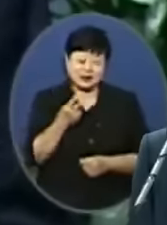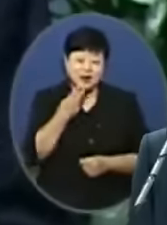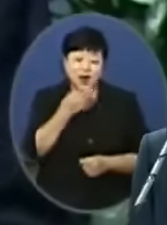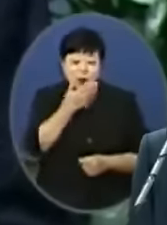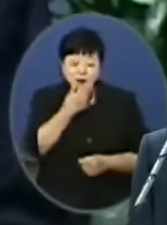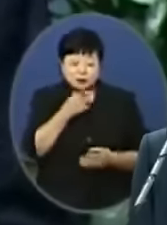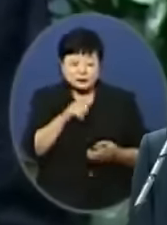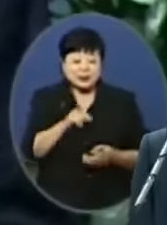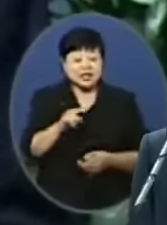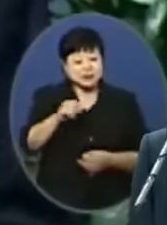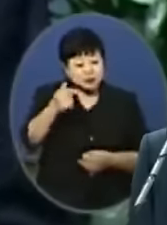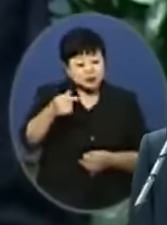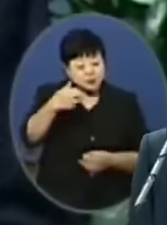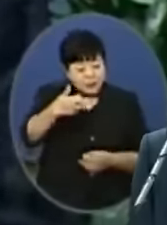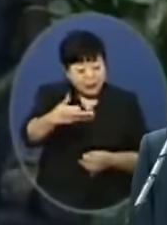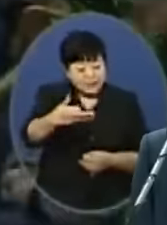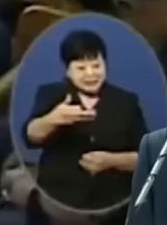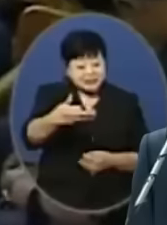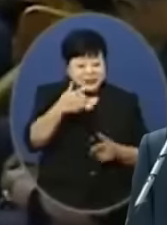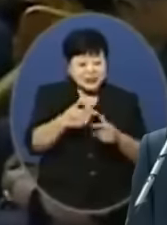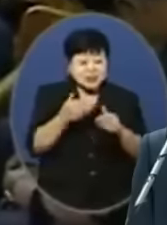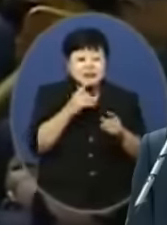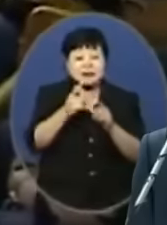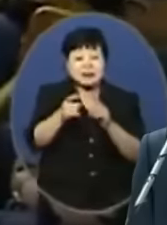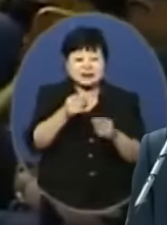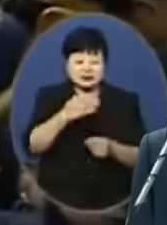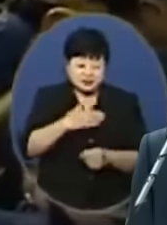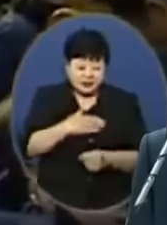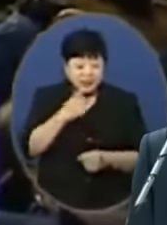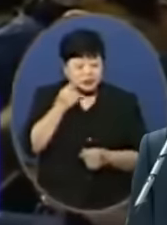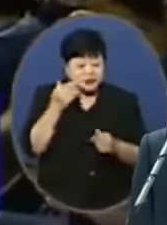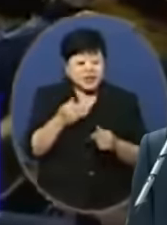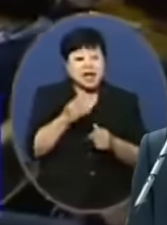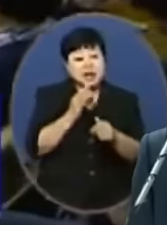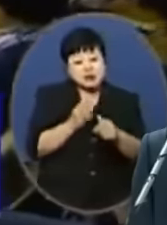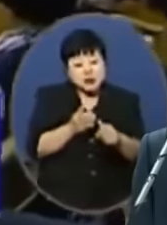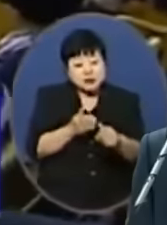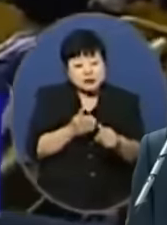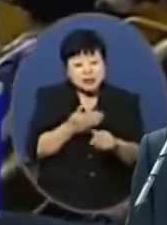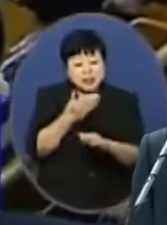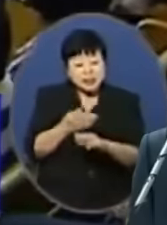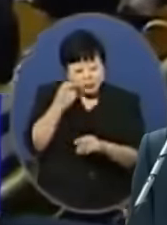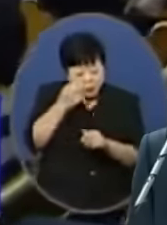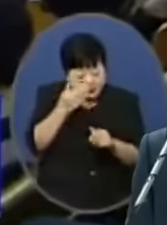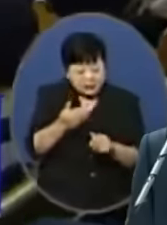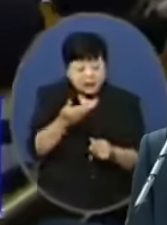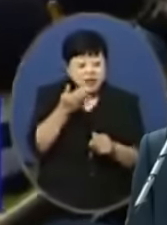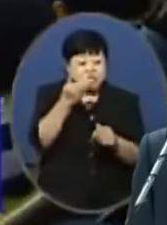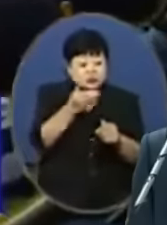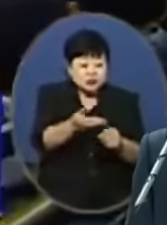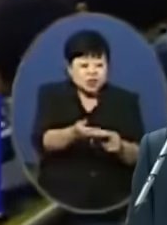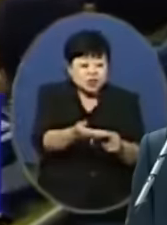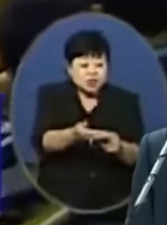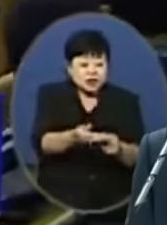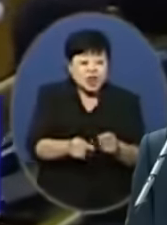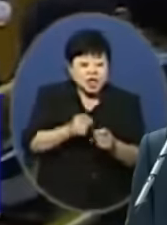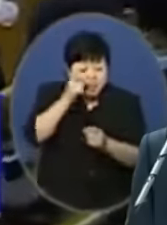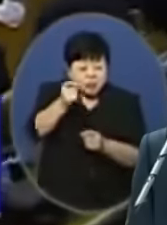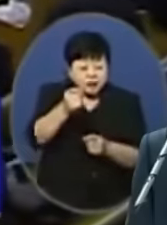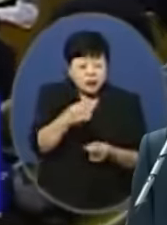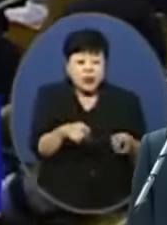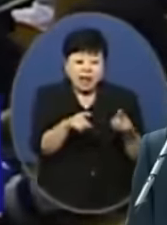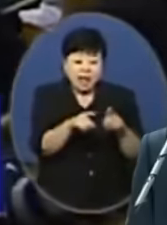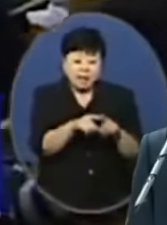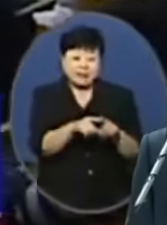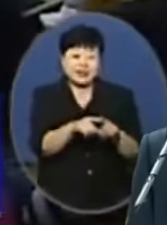요한복음 14장 16절 18절에 예수께서 말씀하기를 내가 아버지께 구하겠으니 그가 또 다른 보혜사를 너희에게 주사 영원토록